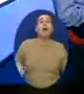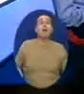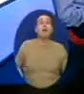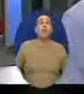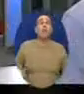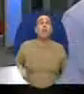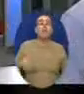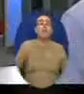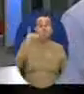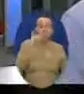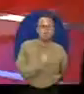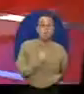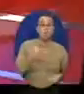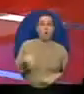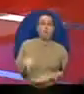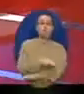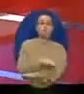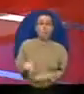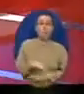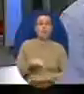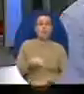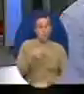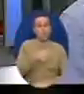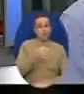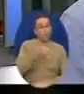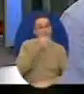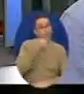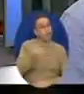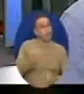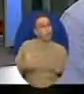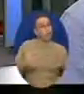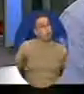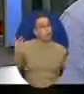אלה שאלות מאוד מאוד גדולות. או האדריכלים מהנגב. אלה שאלות מאוד גדולות, ואנחנו,